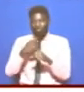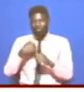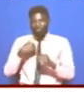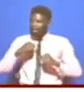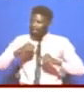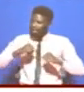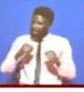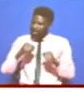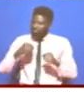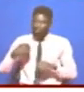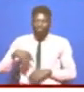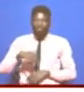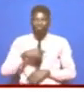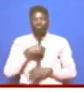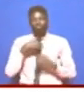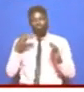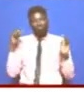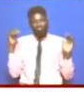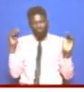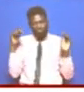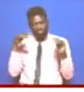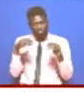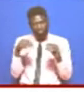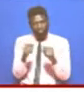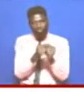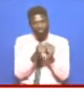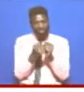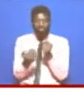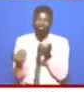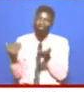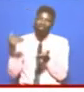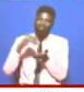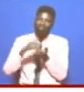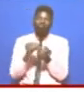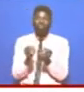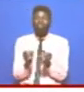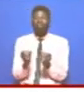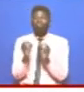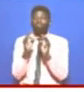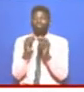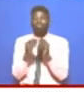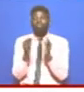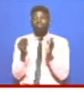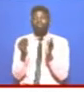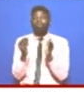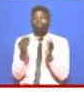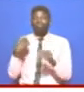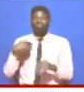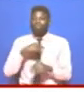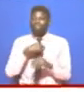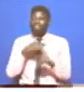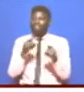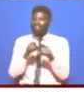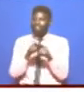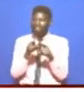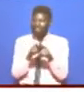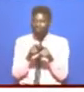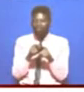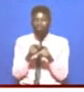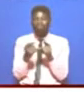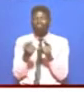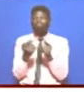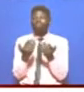tena, tukiwa sasa tunaifungua kirasmi, na tukiwa tumeingia